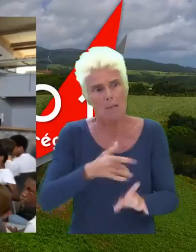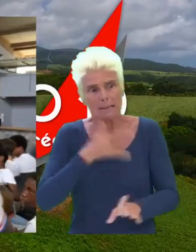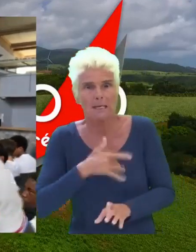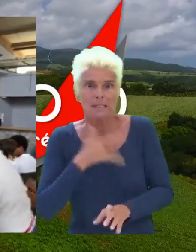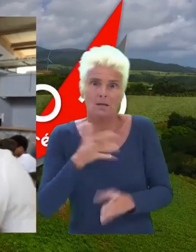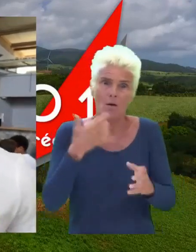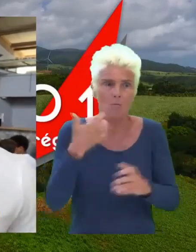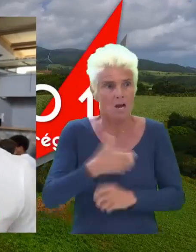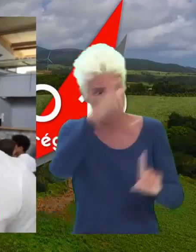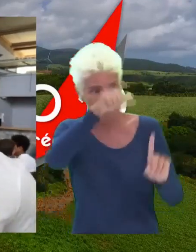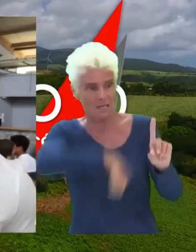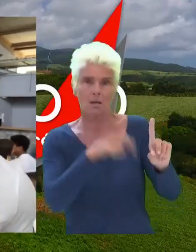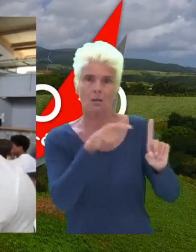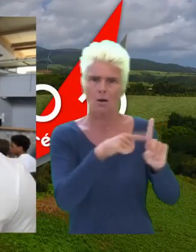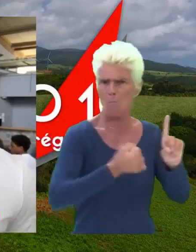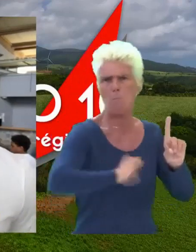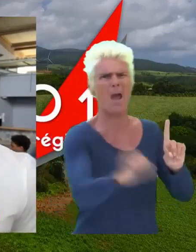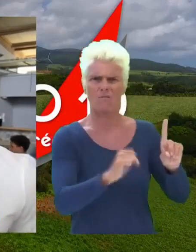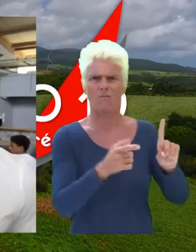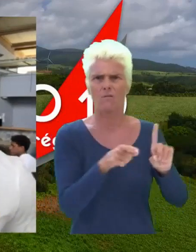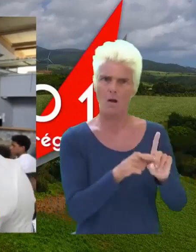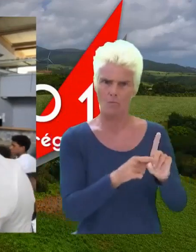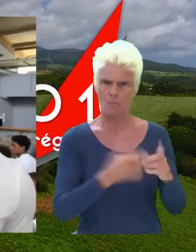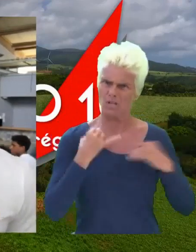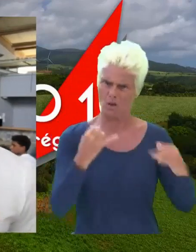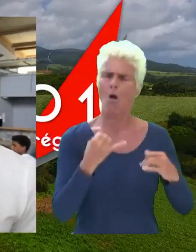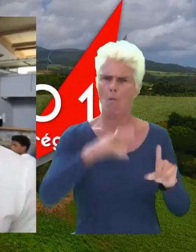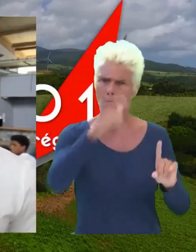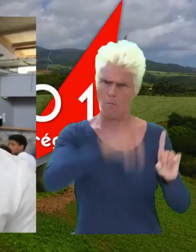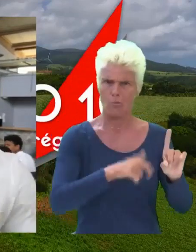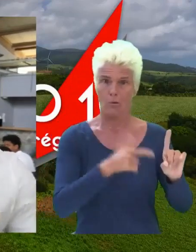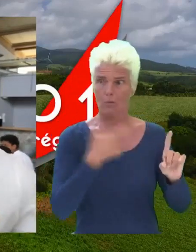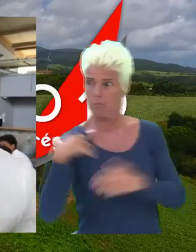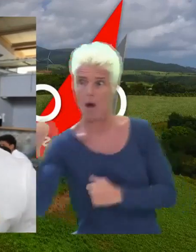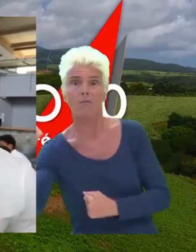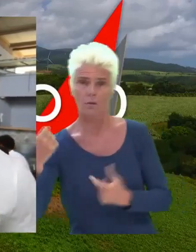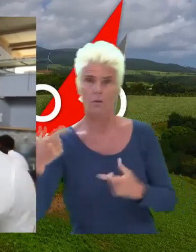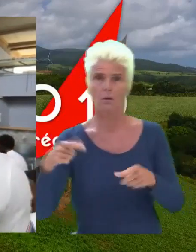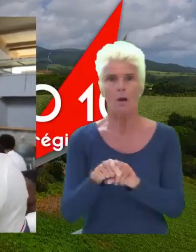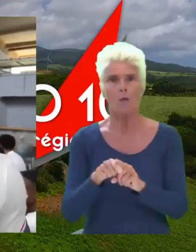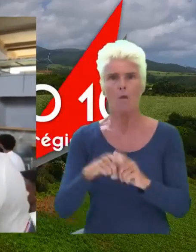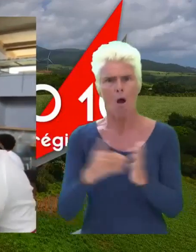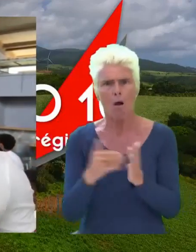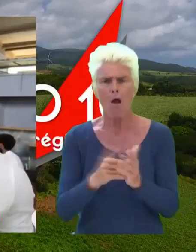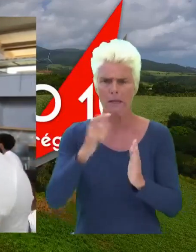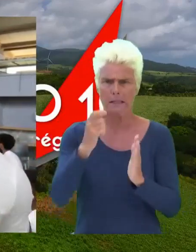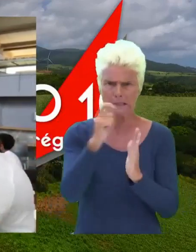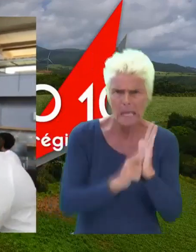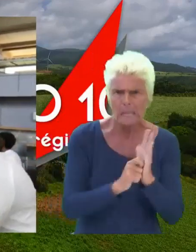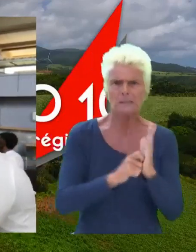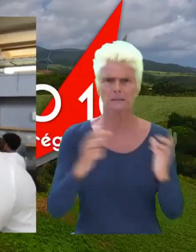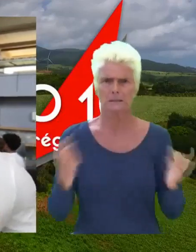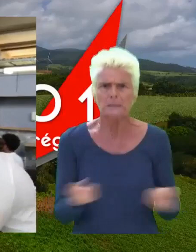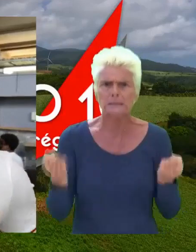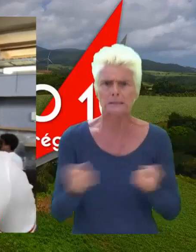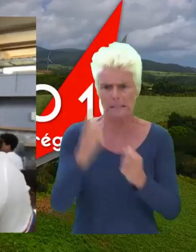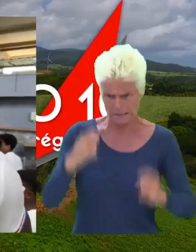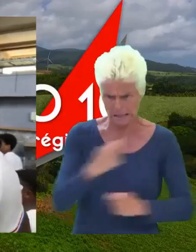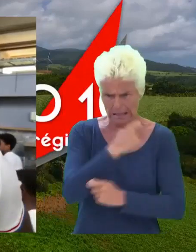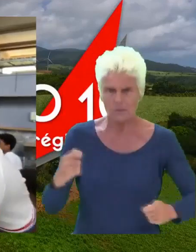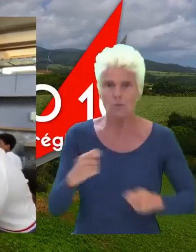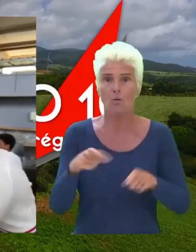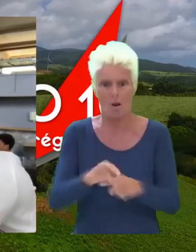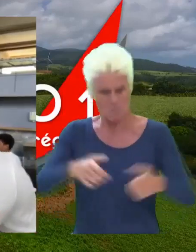internet expos puissant donc et aprs pass les test de sélection donc les de sélection plus de